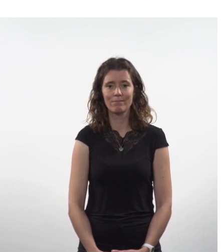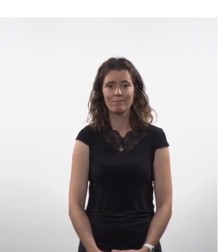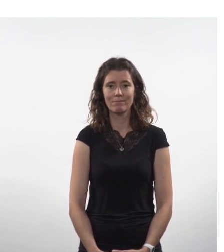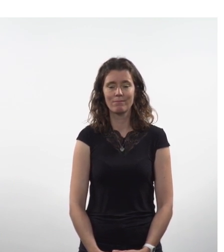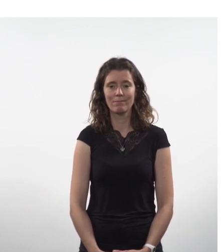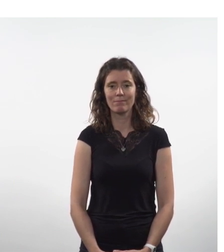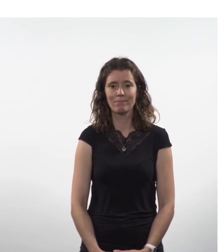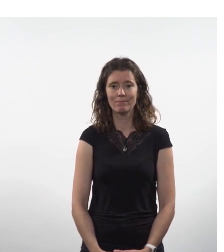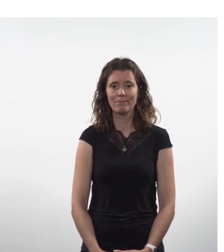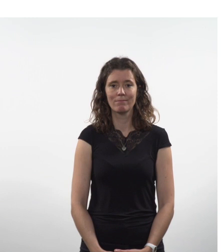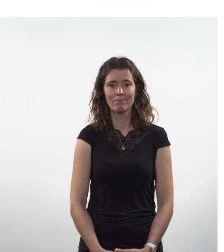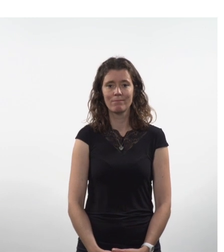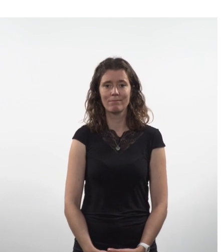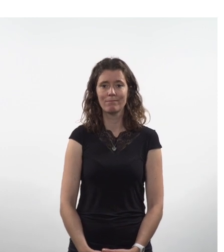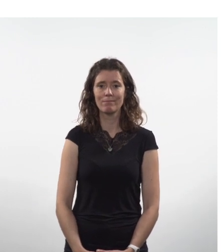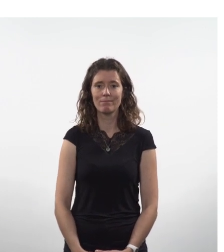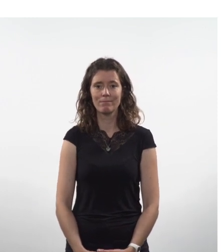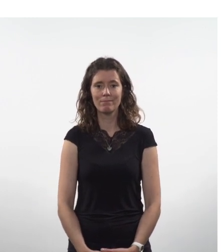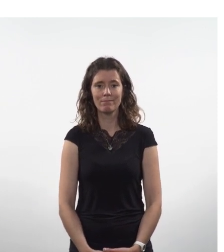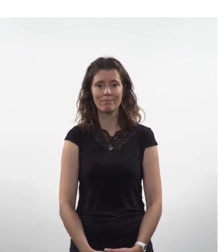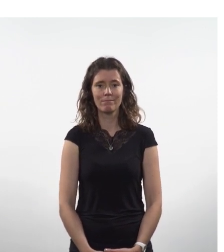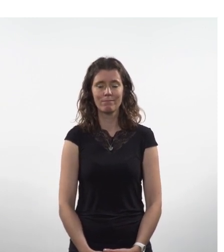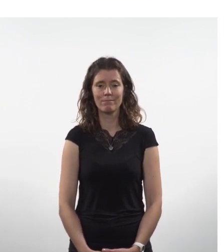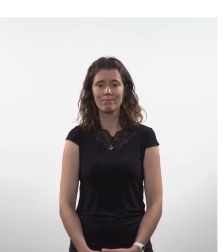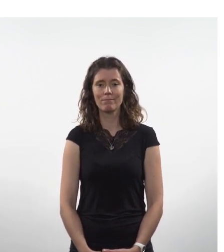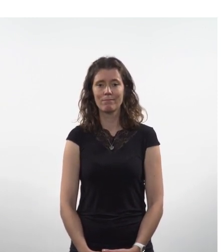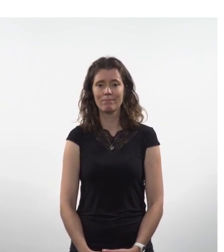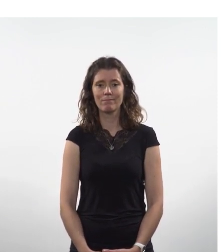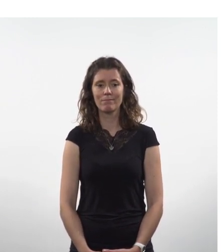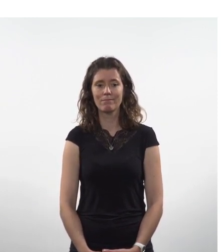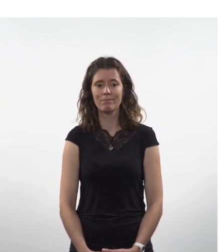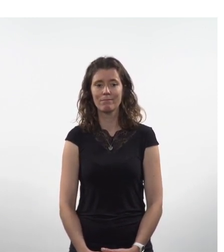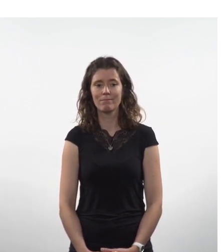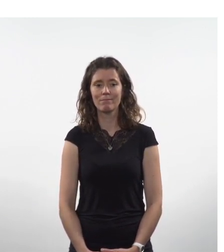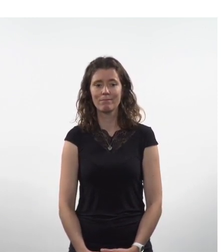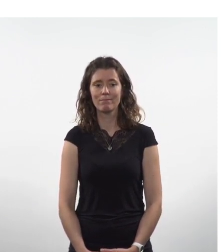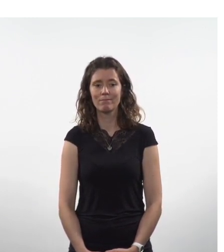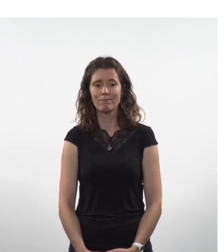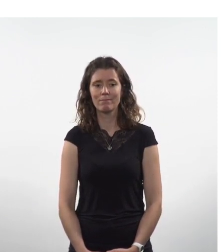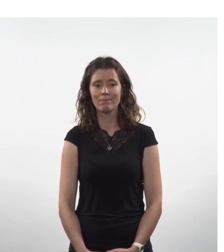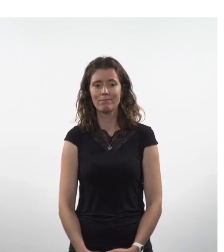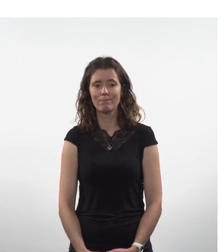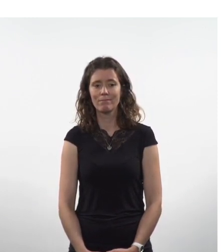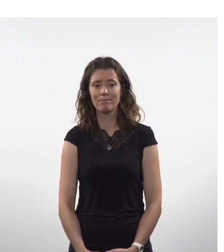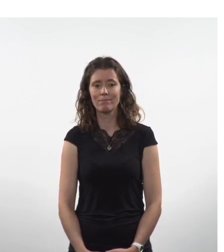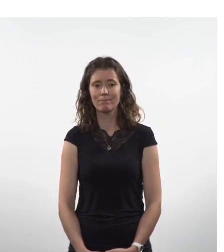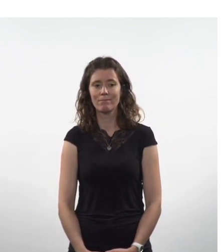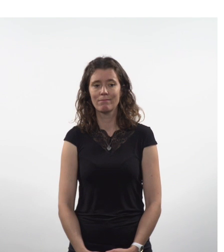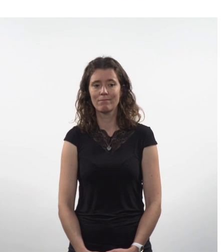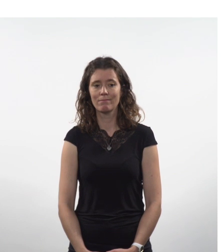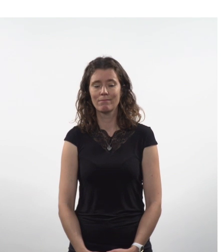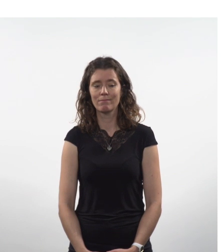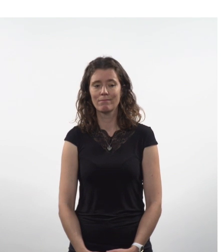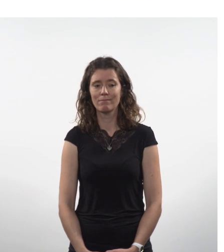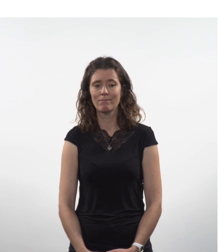patient en lui reposant la question de ce qu'il a compris. Et vous vous rendrez compte que très souvent, la réponse des fois n'est pas adaptée.